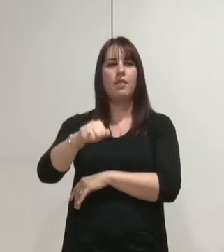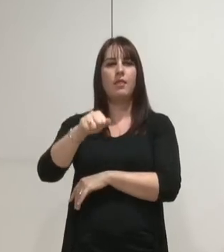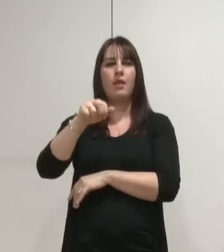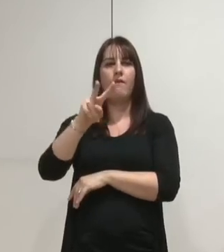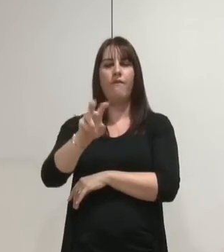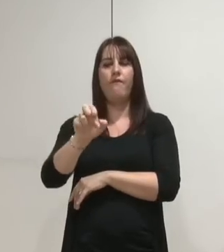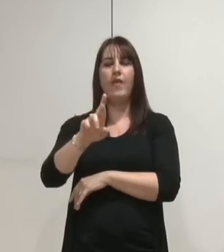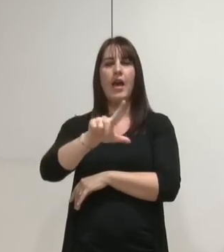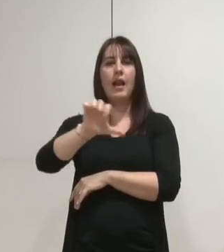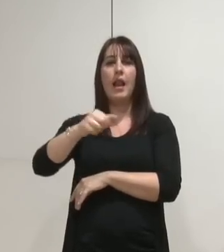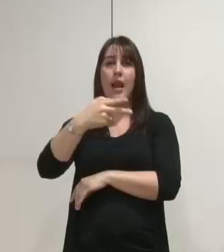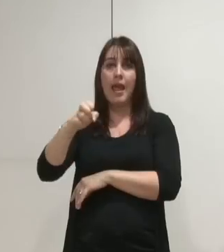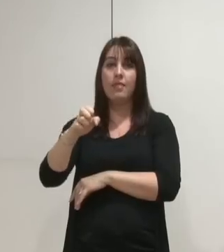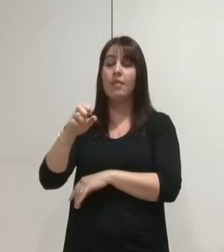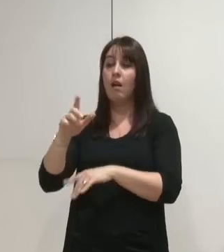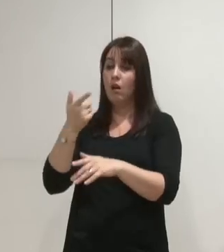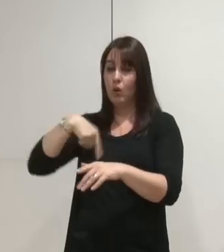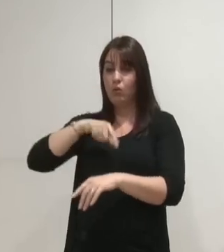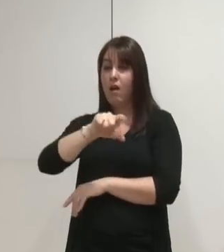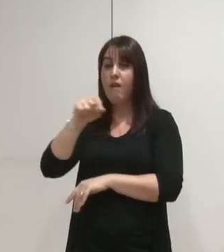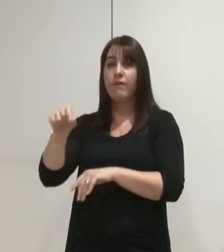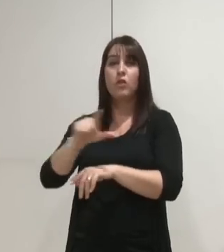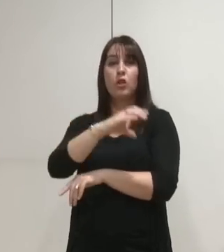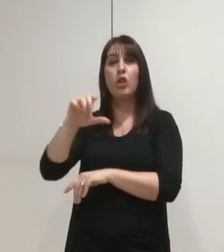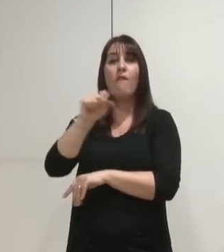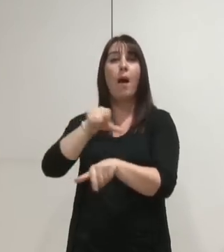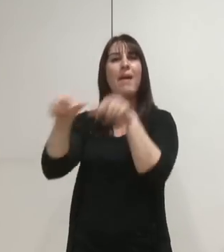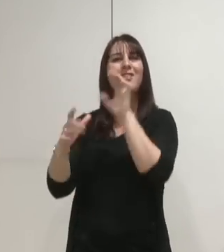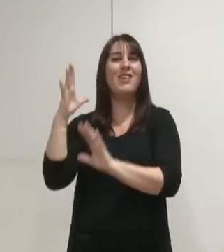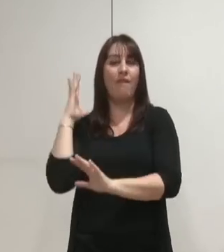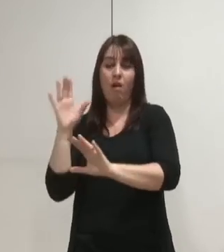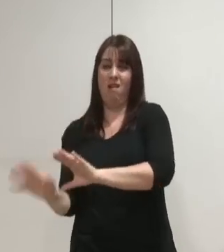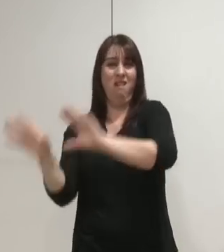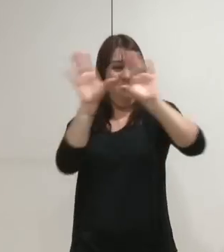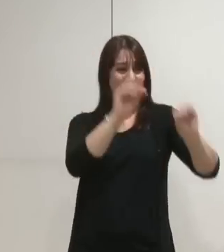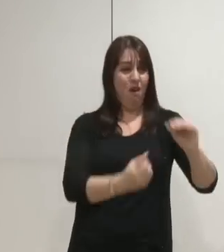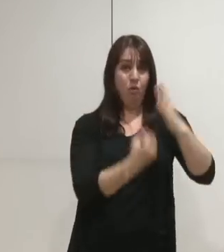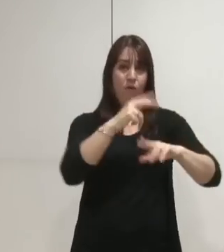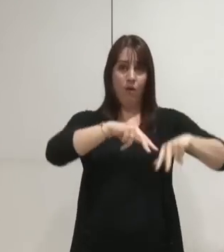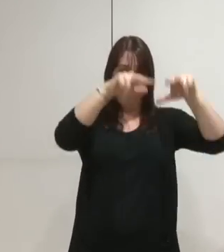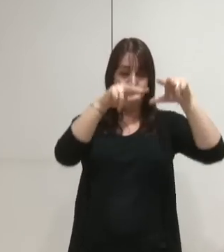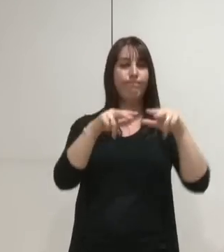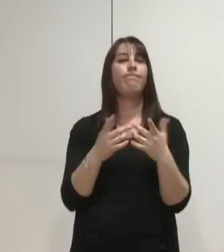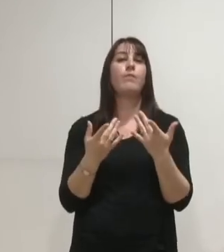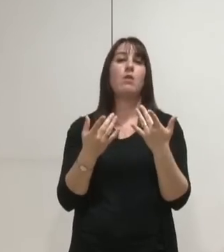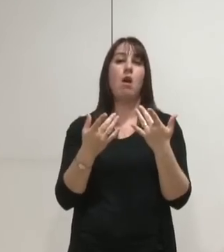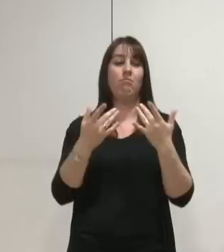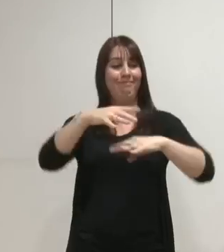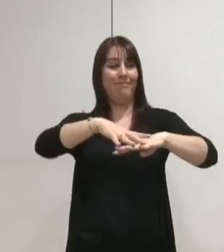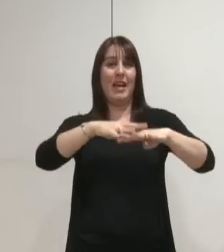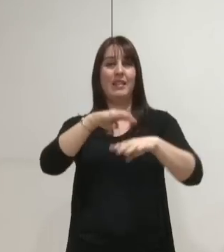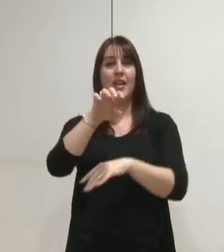accompagner et à reloger les 120 personnes concernées en ce qui concerne le bidonville et smonin